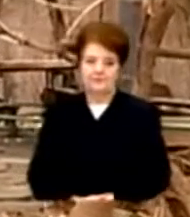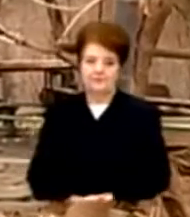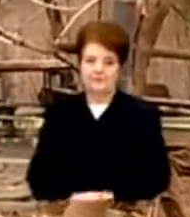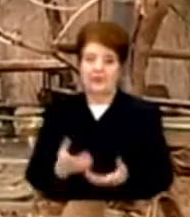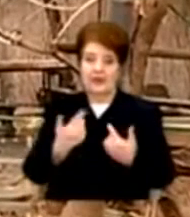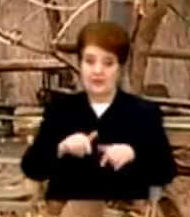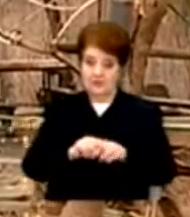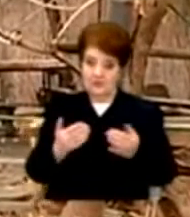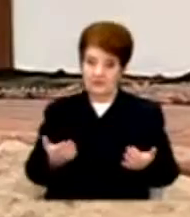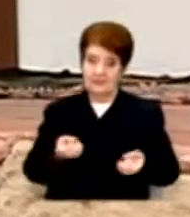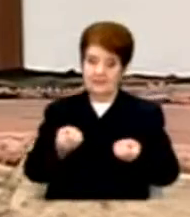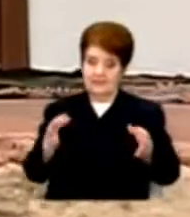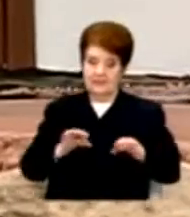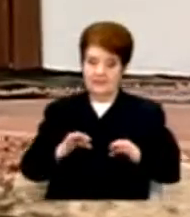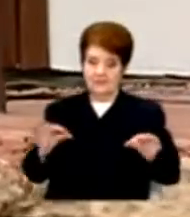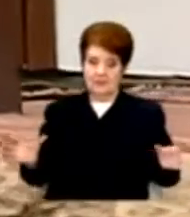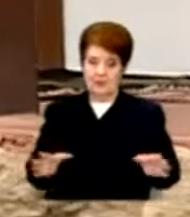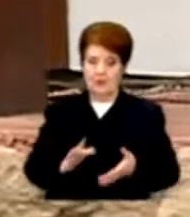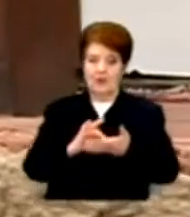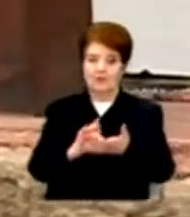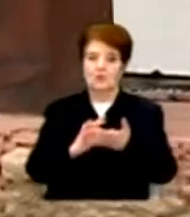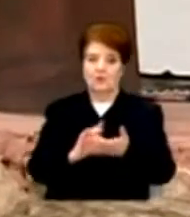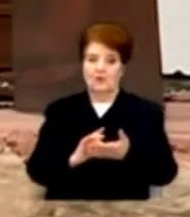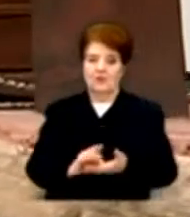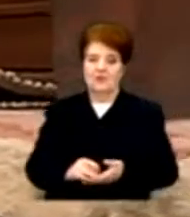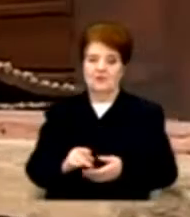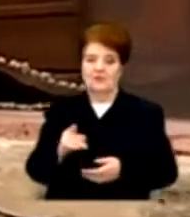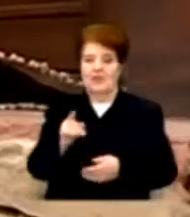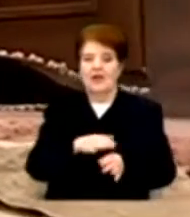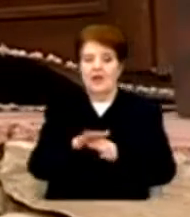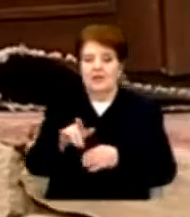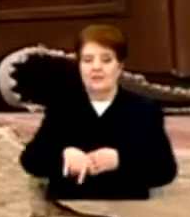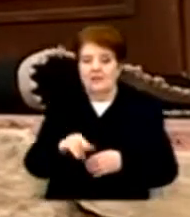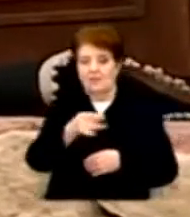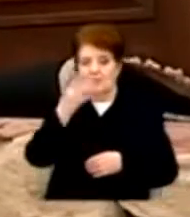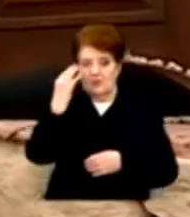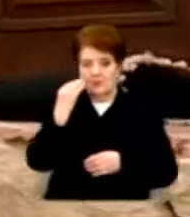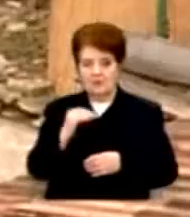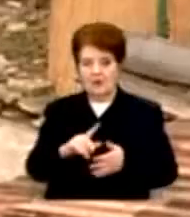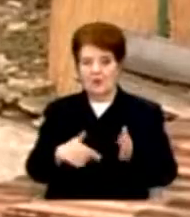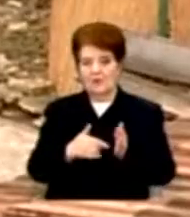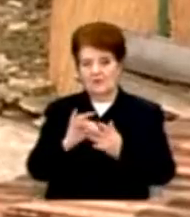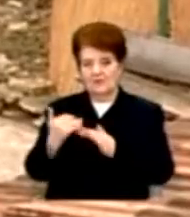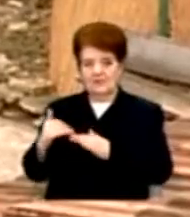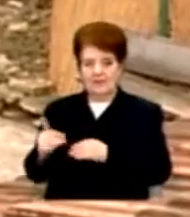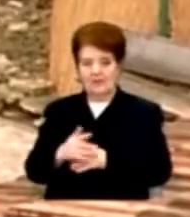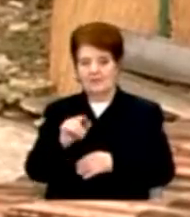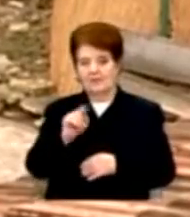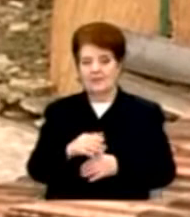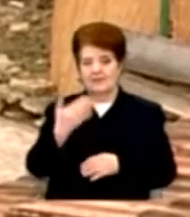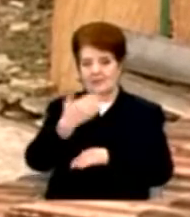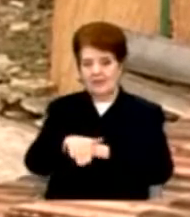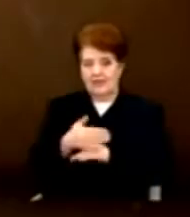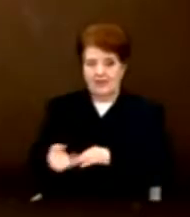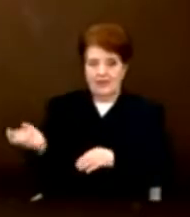În aceste zile de sărbătoare, turiștii au luat cu asalt agropensiunile din Republica Moldova. Vizitatorii, mulți dintre ei din